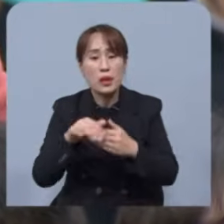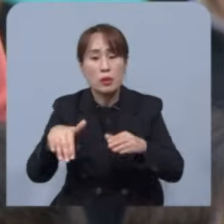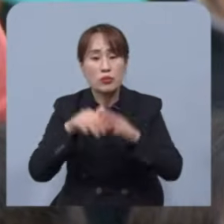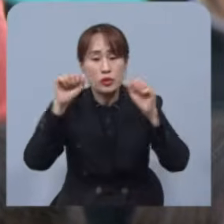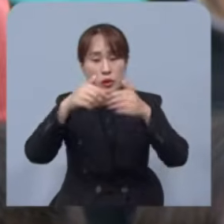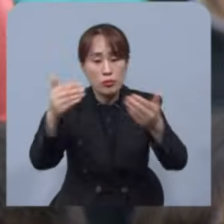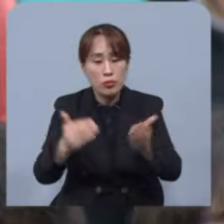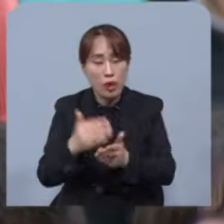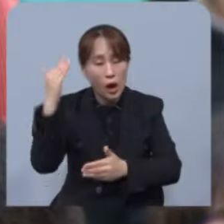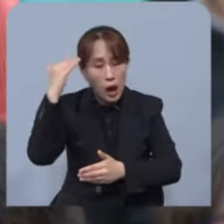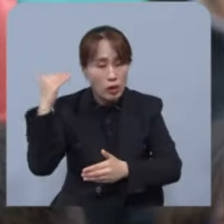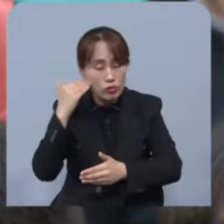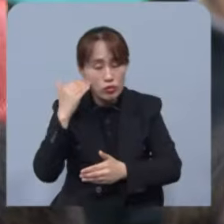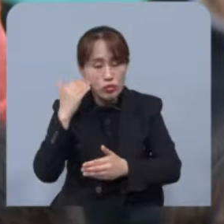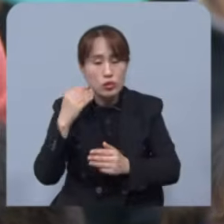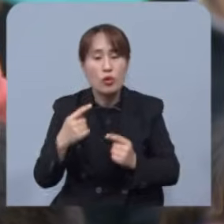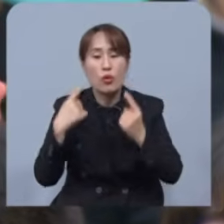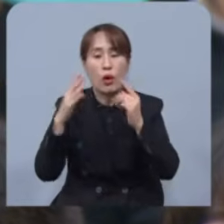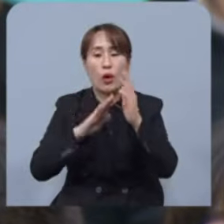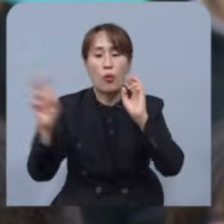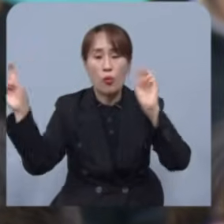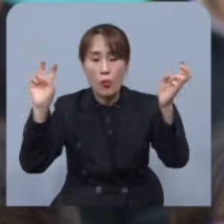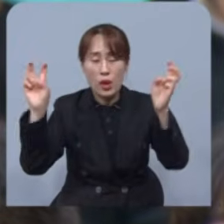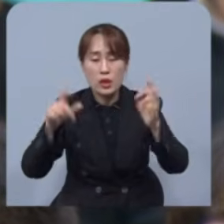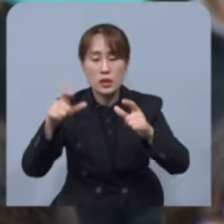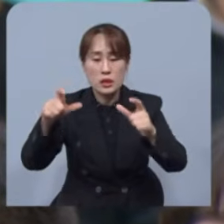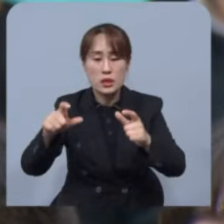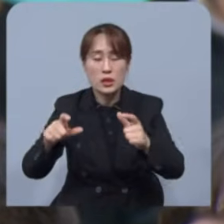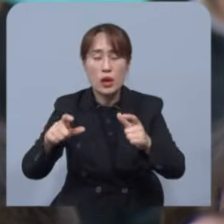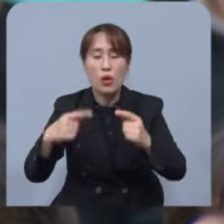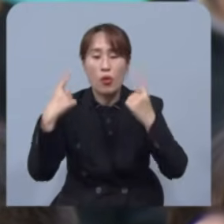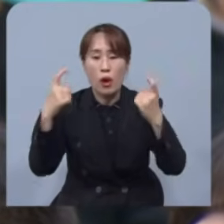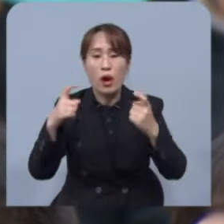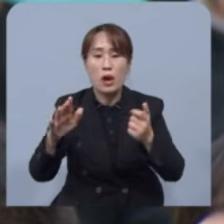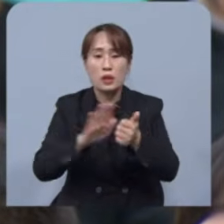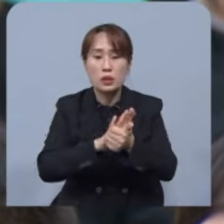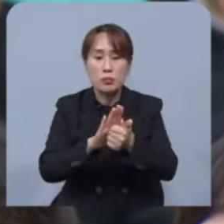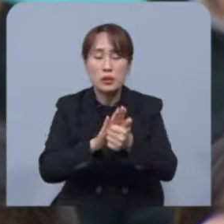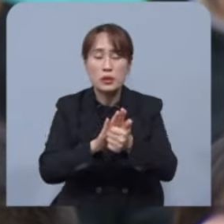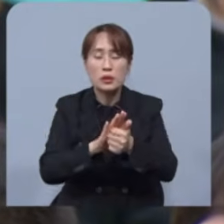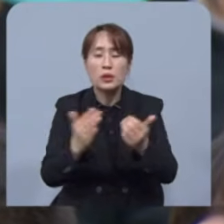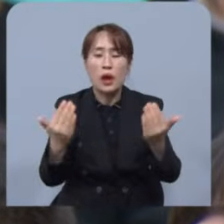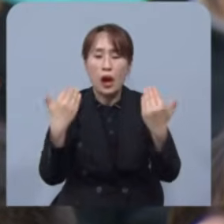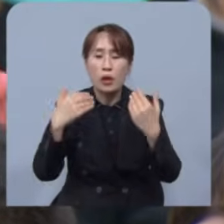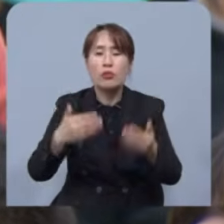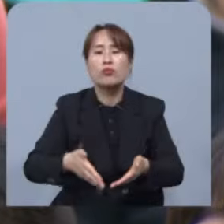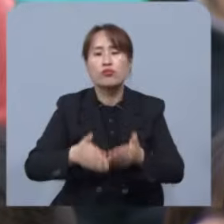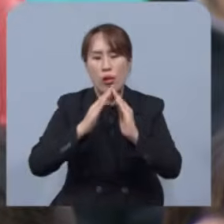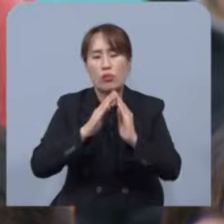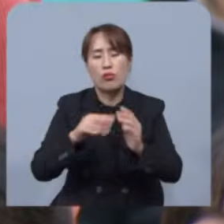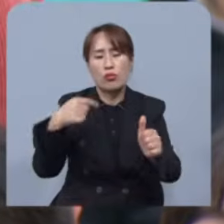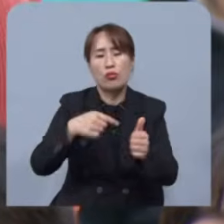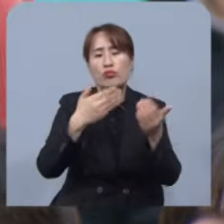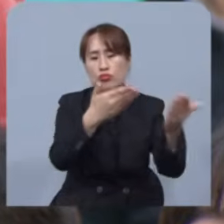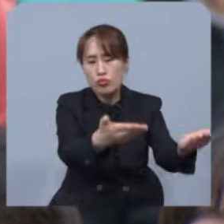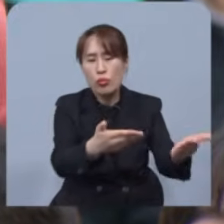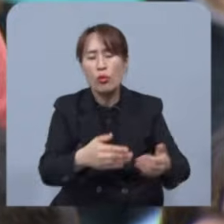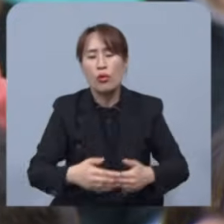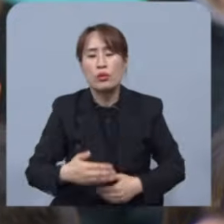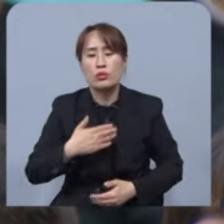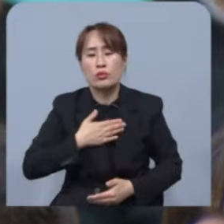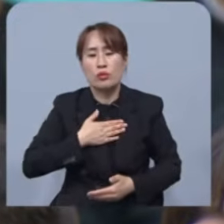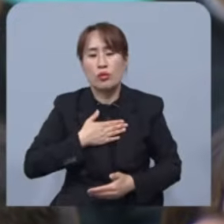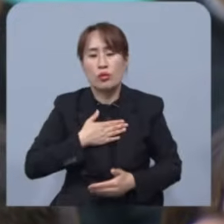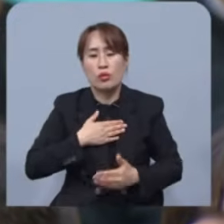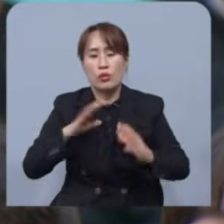문체부나 한국관광공사가 지역관광 서비스를 좀 제공할 수 있는 아카데미를 좀 구축할 수 있으면 좀